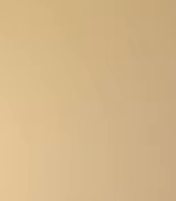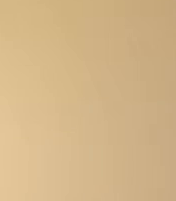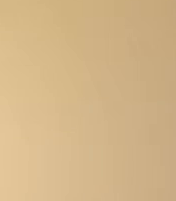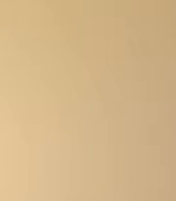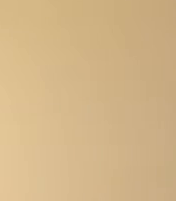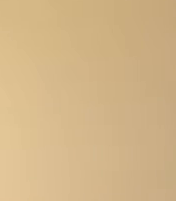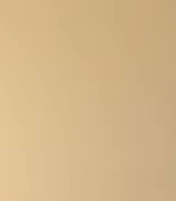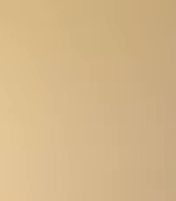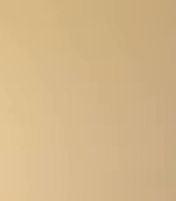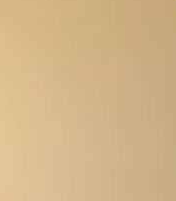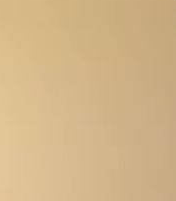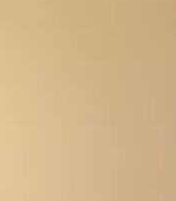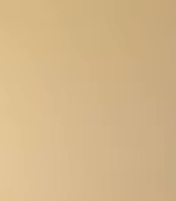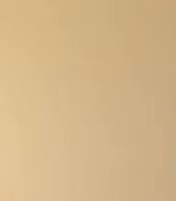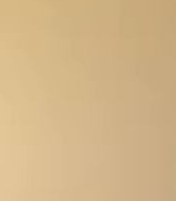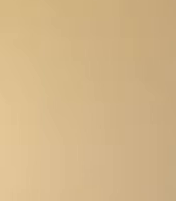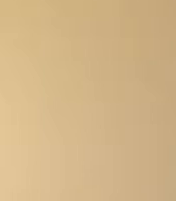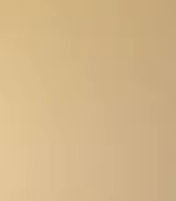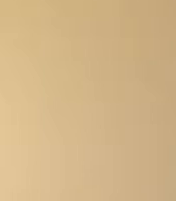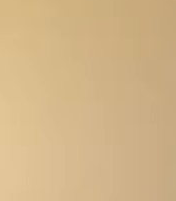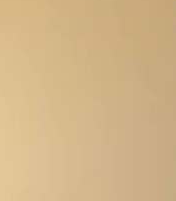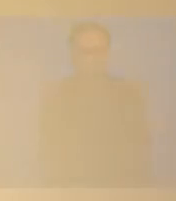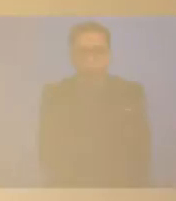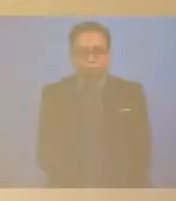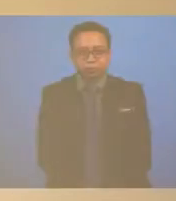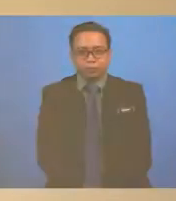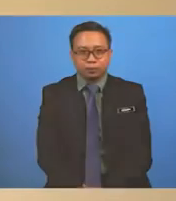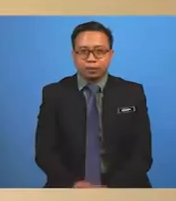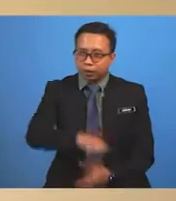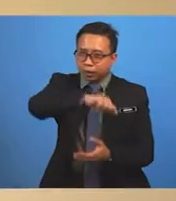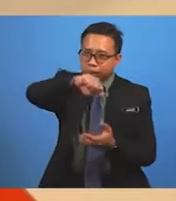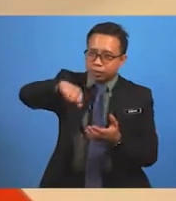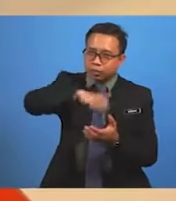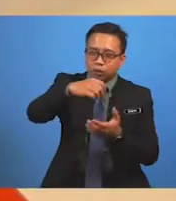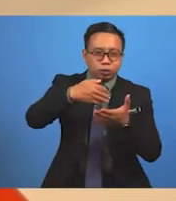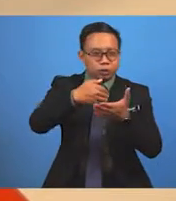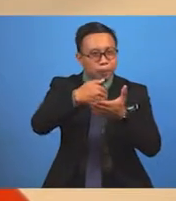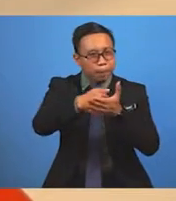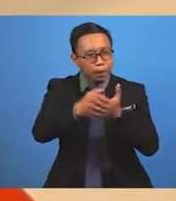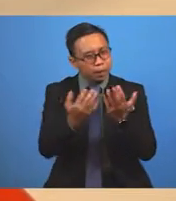Thank you.